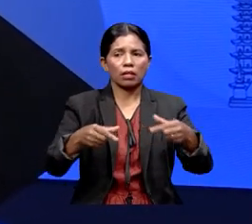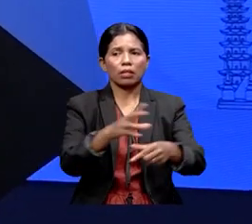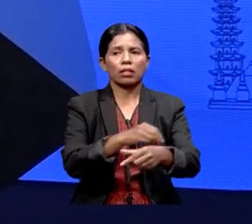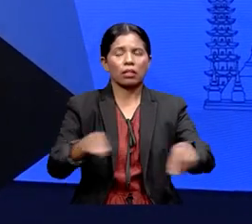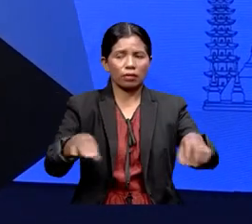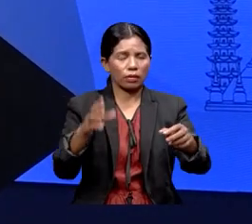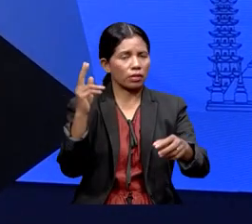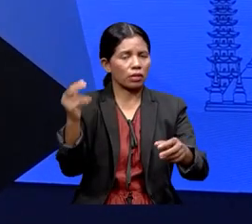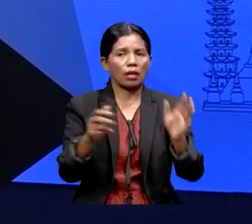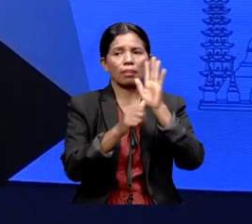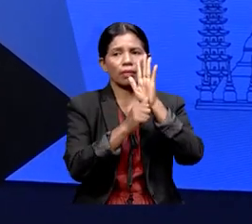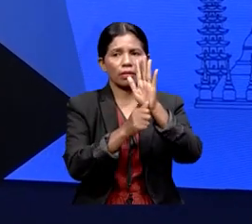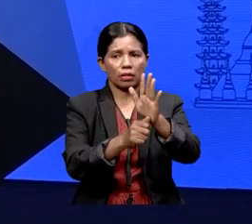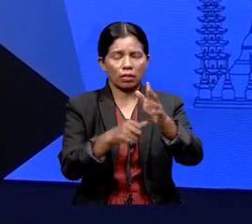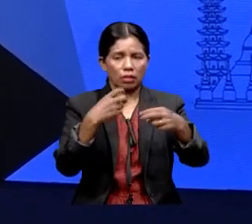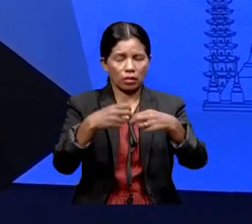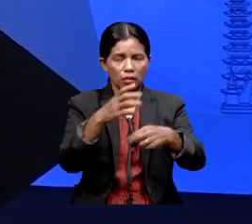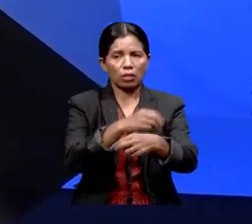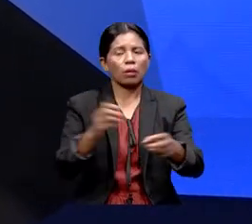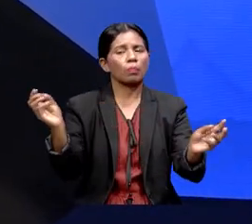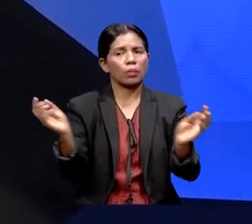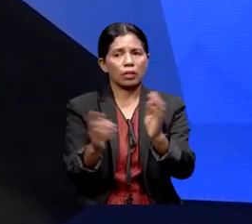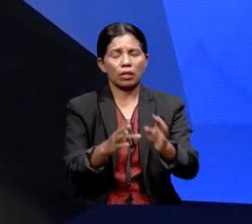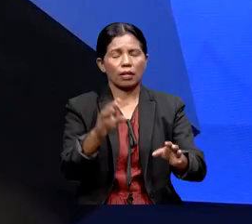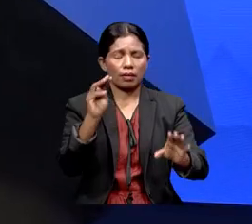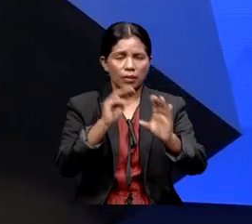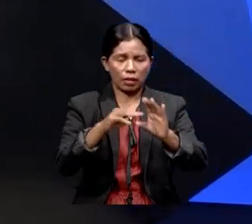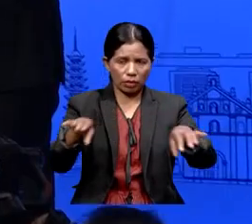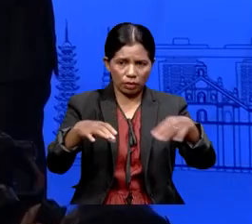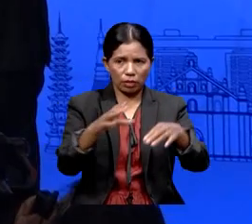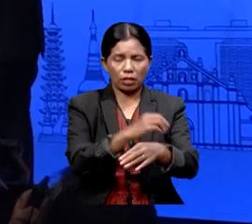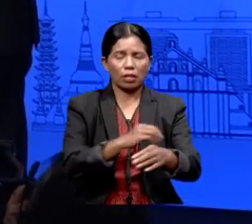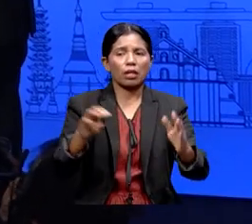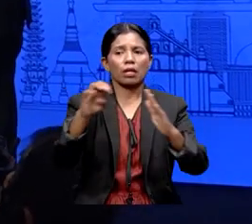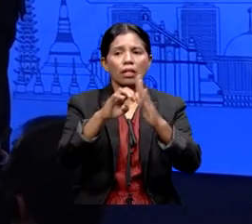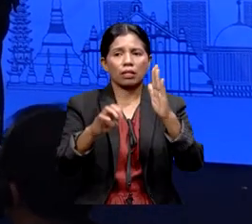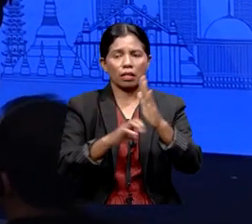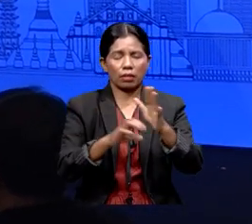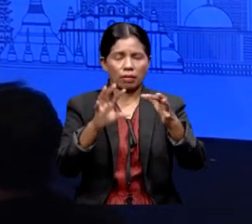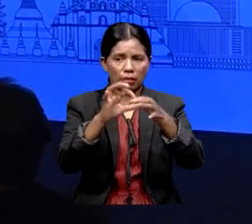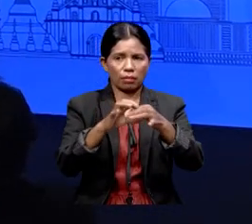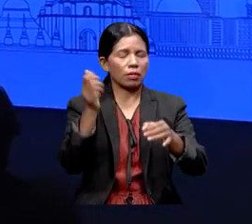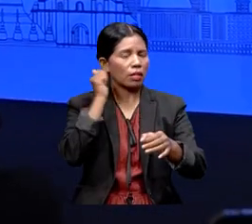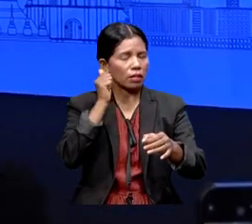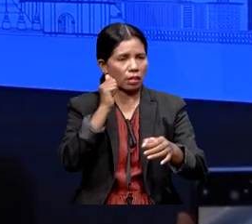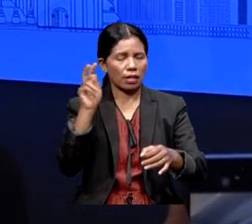trabalhador nian apresenta desafio no oportunidade sira bermercado trabalho estado membro sira ASEANian Antoninus Malai, GMN.